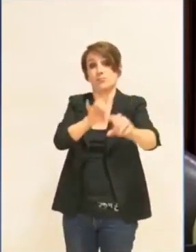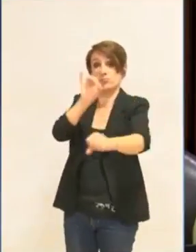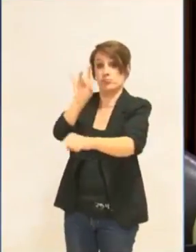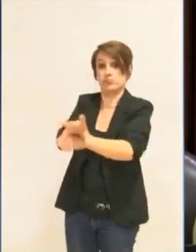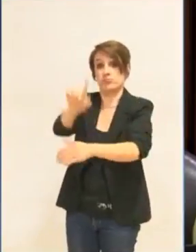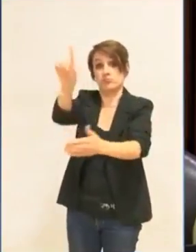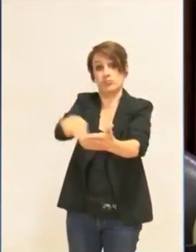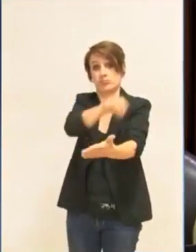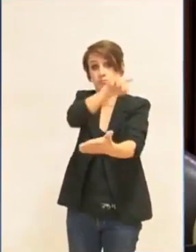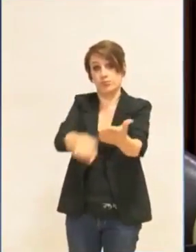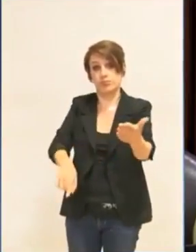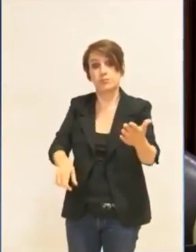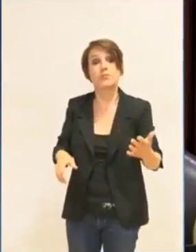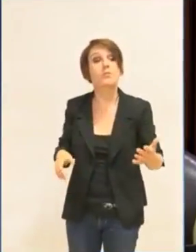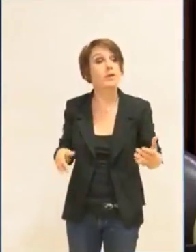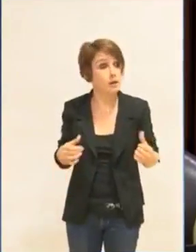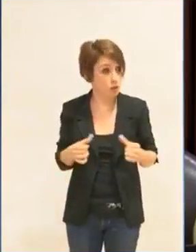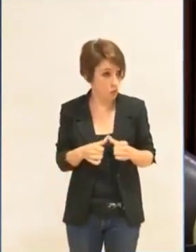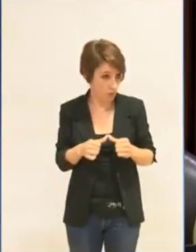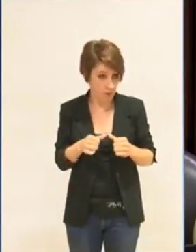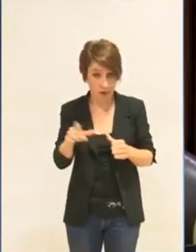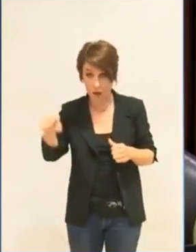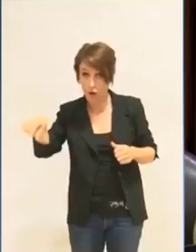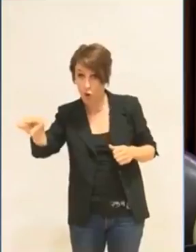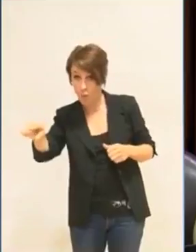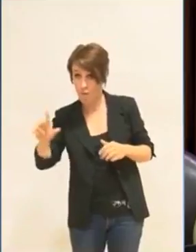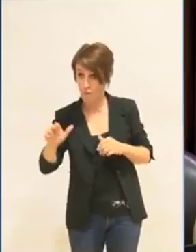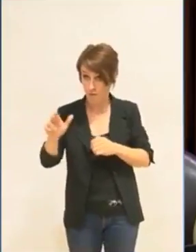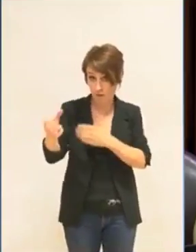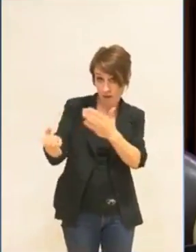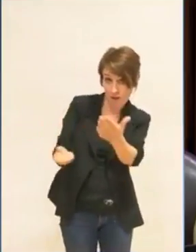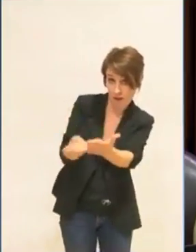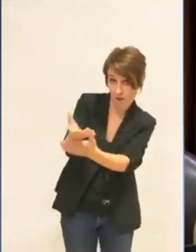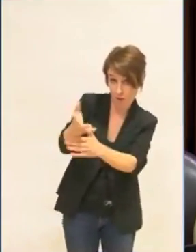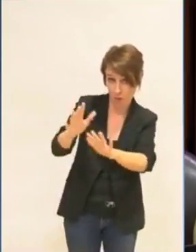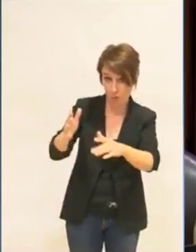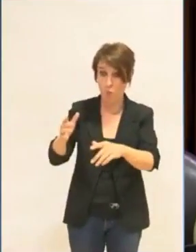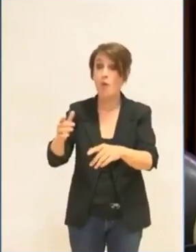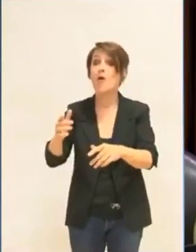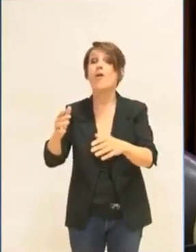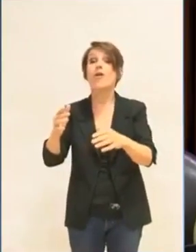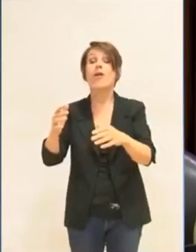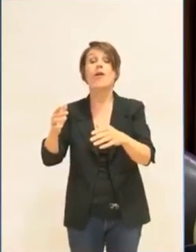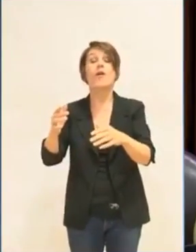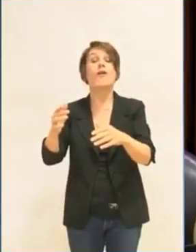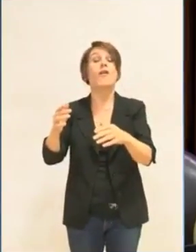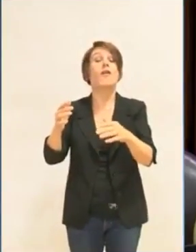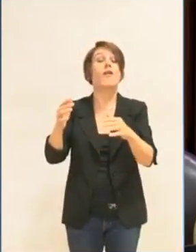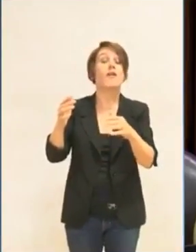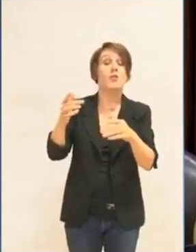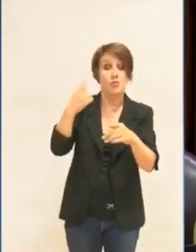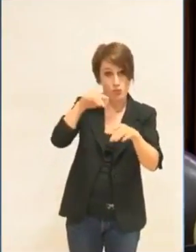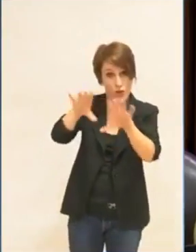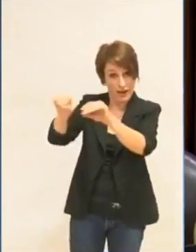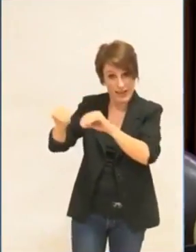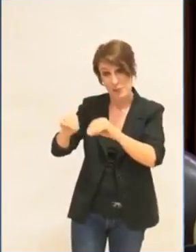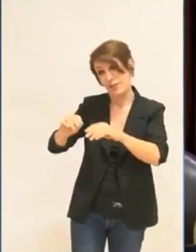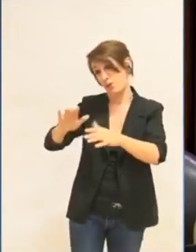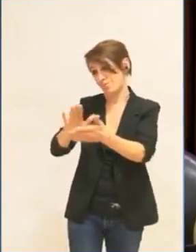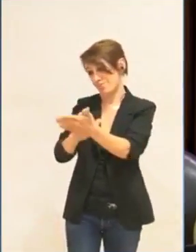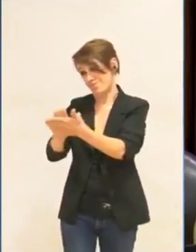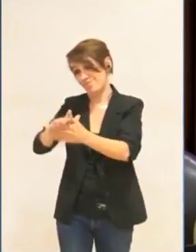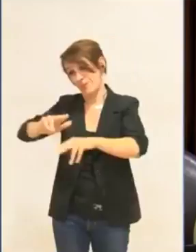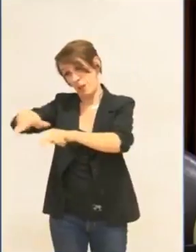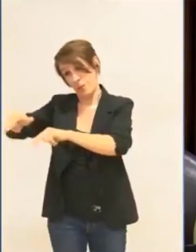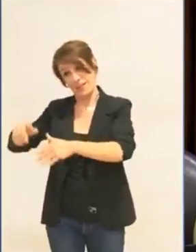pour, informer clairement et les habitants qui portent la pétition et le conseil municipal du dispositif